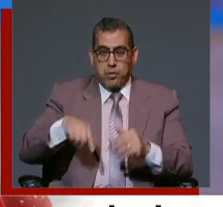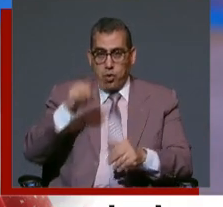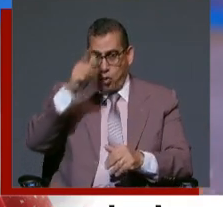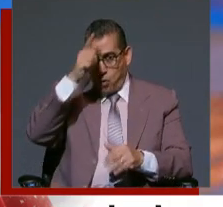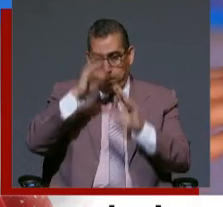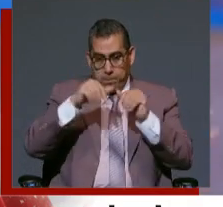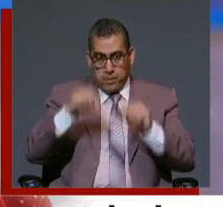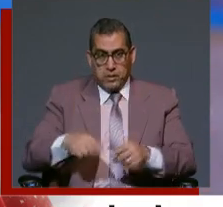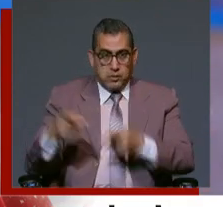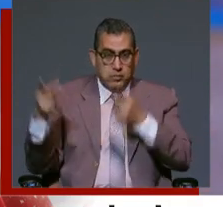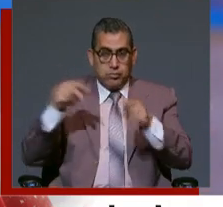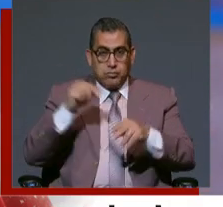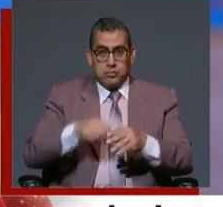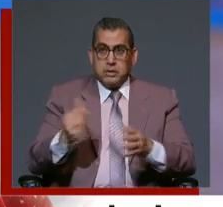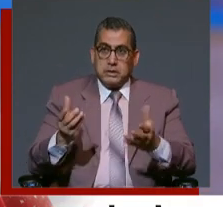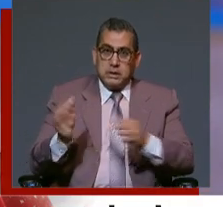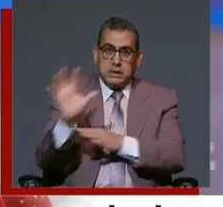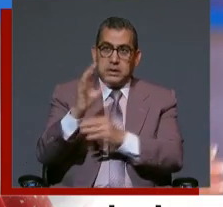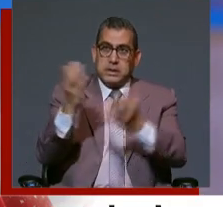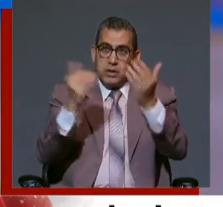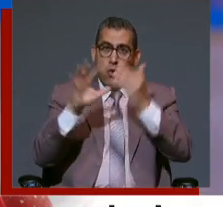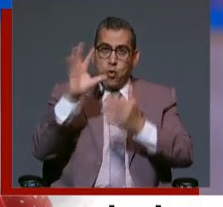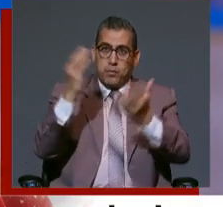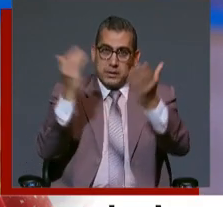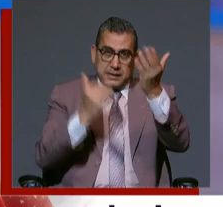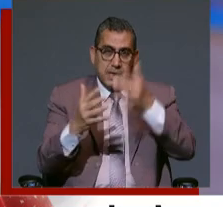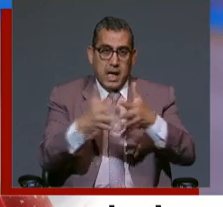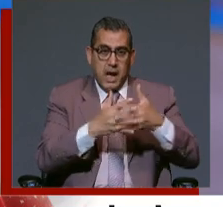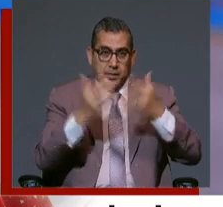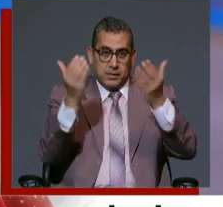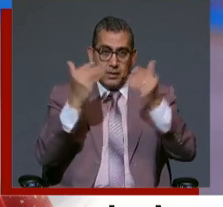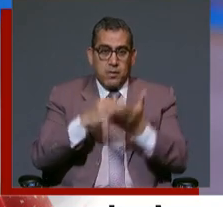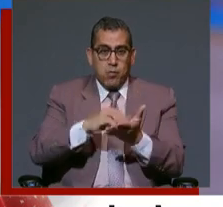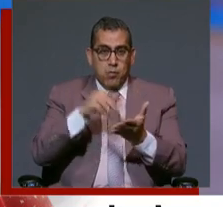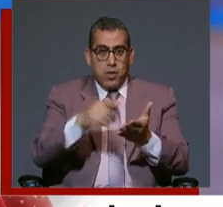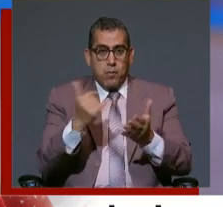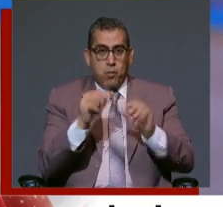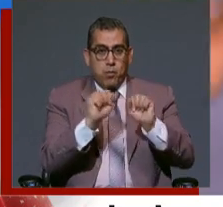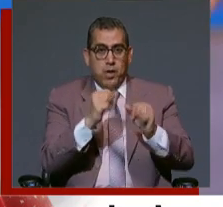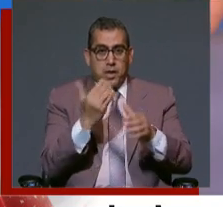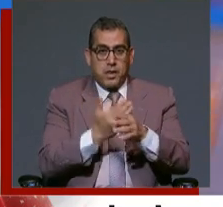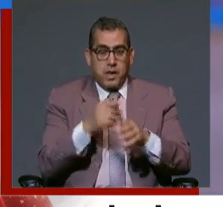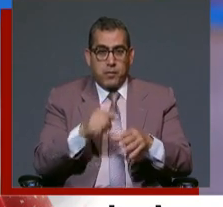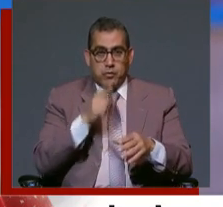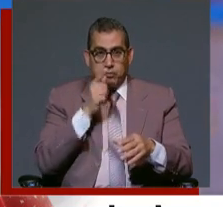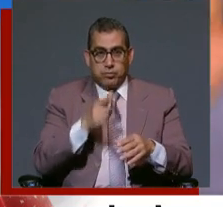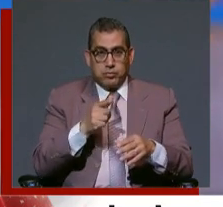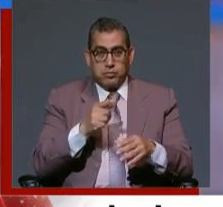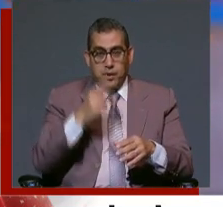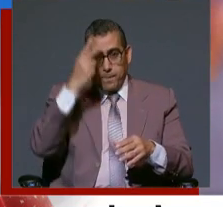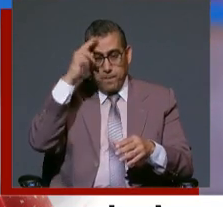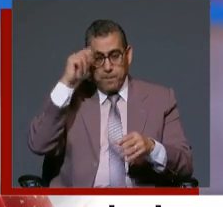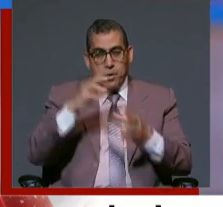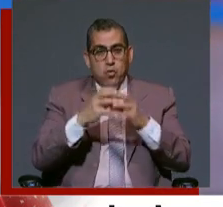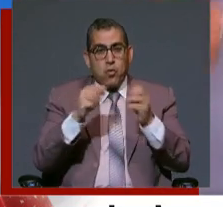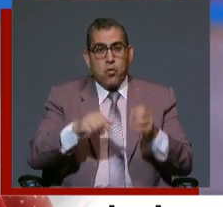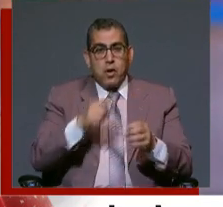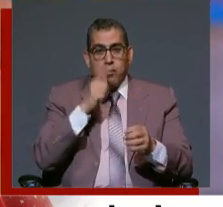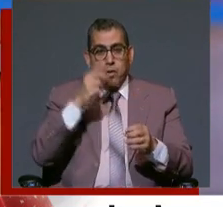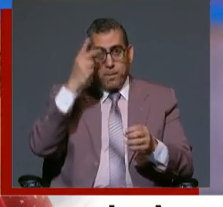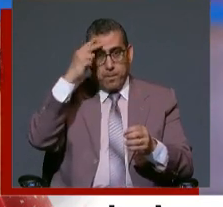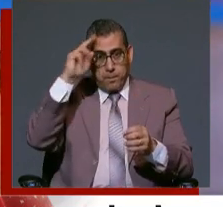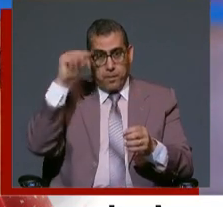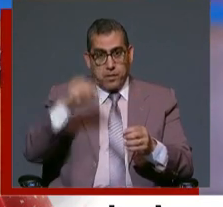وابتدينا نحشد تمويل من الجانب الأوروبي والجانب الأمريكي للمبادرة الخاصة بالتكيف الأفريقي. دي معناها إيه؟ معناها إن احنا